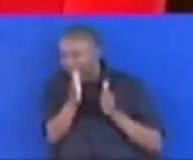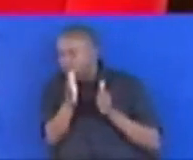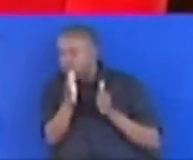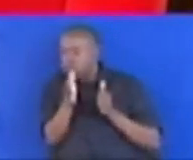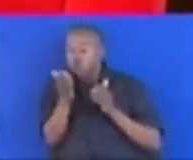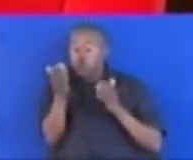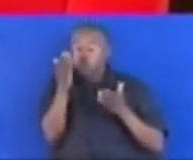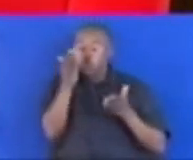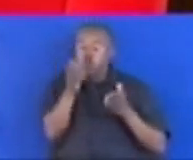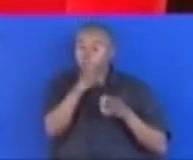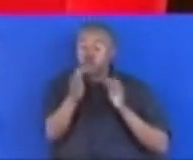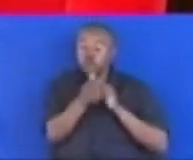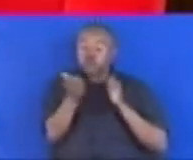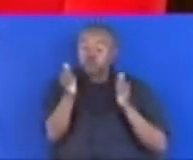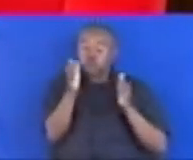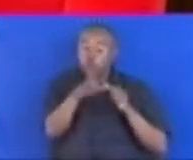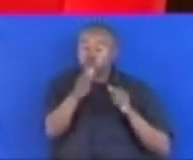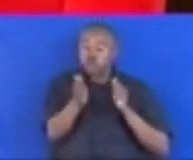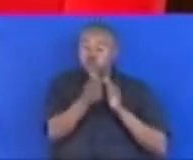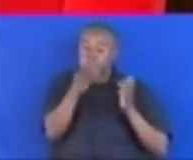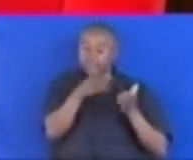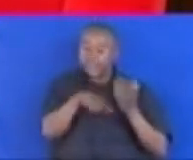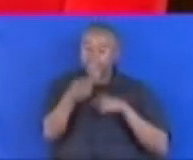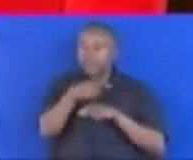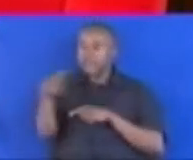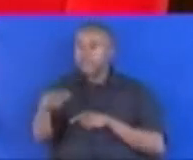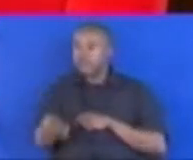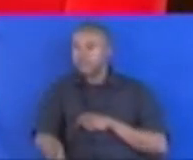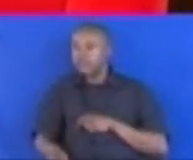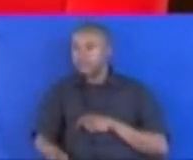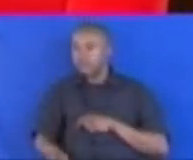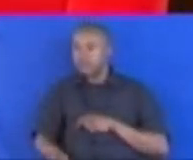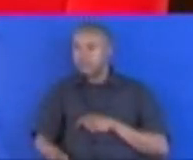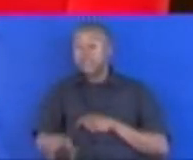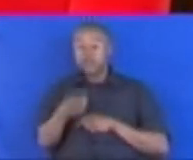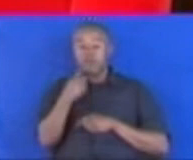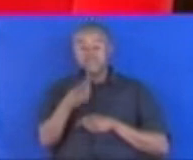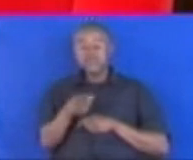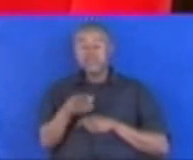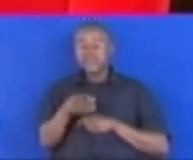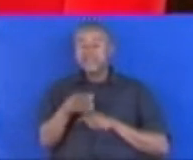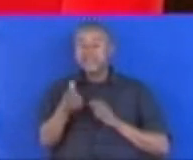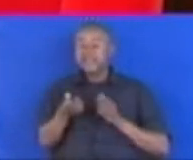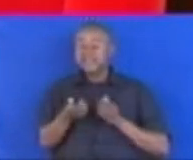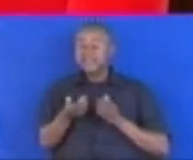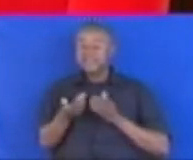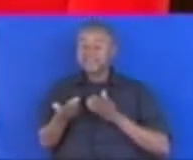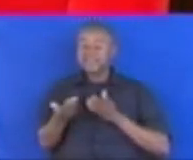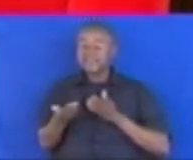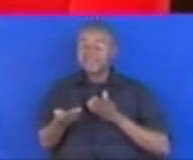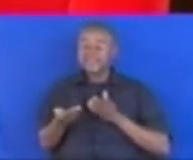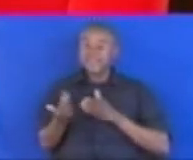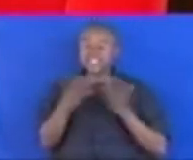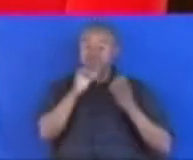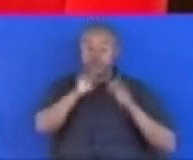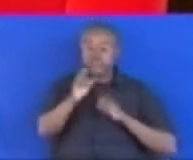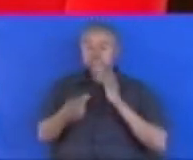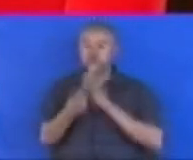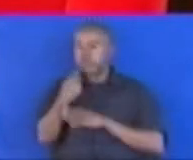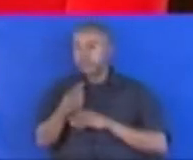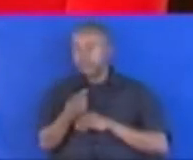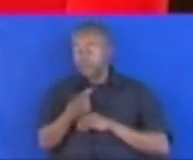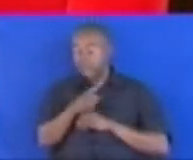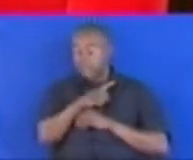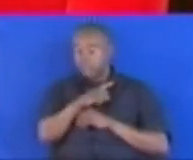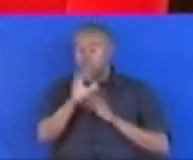10 out of 100, lakini kwenye website yao wanaonyesha wao kwamba death may occur. Lakini dunia bila kufanya research, bila